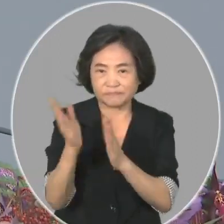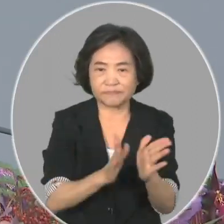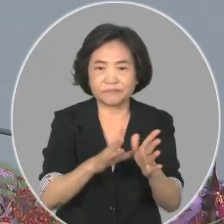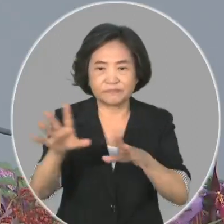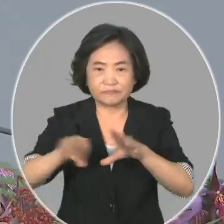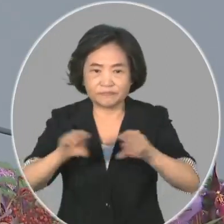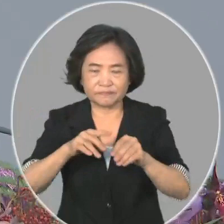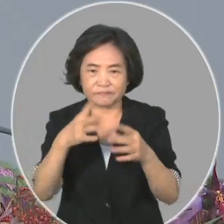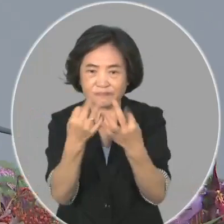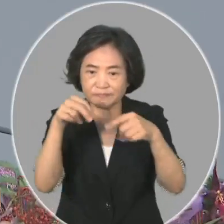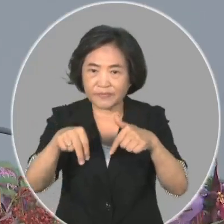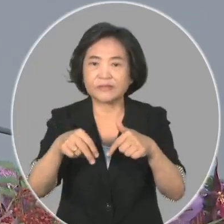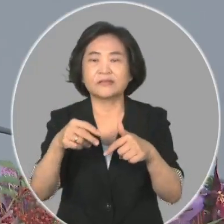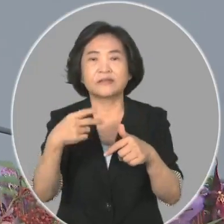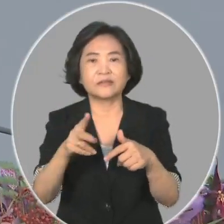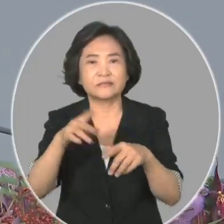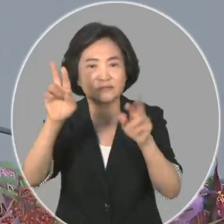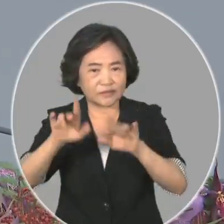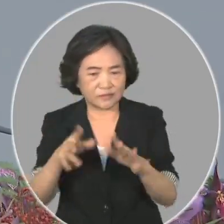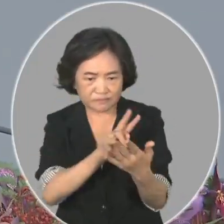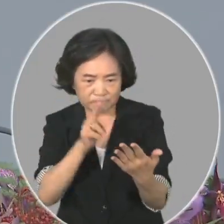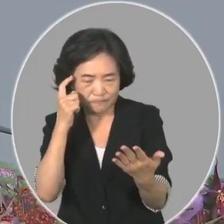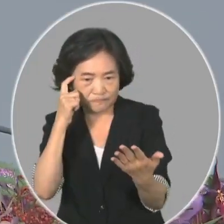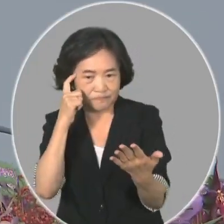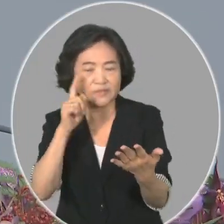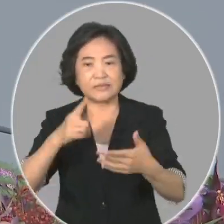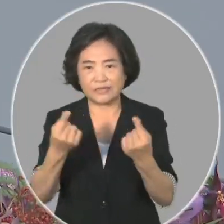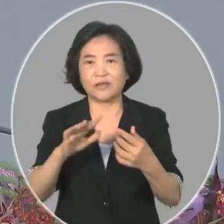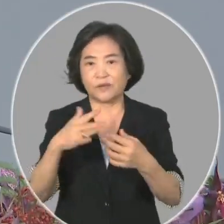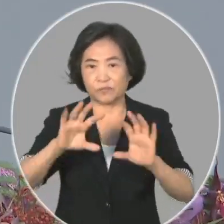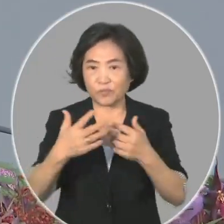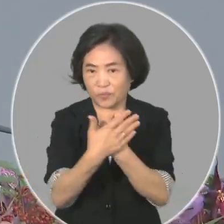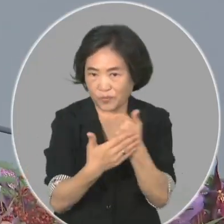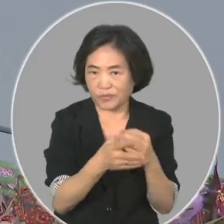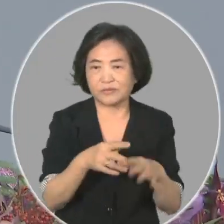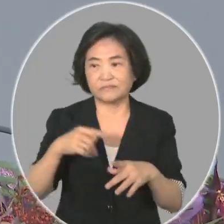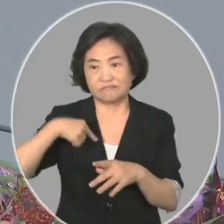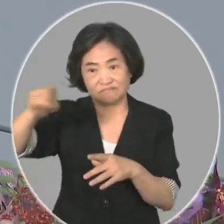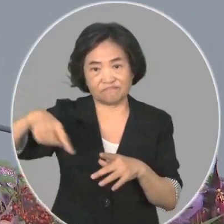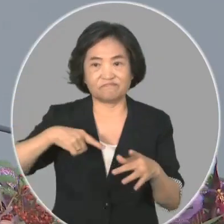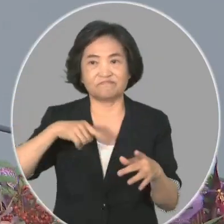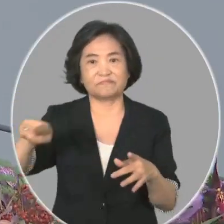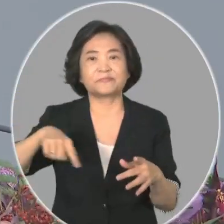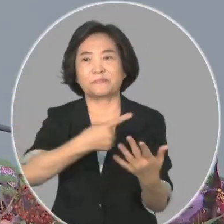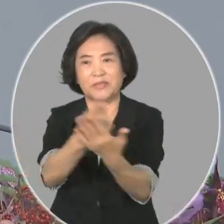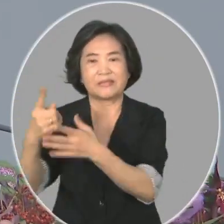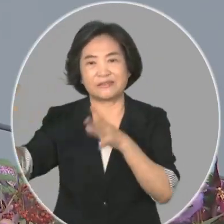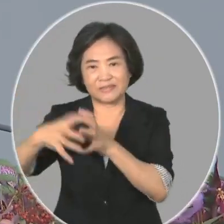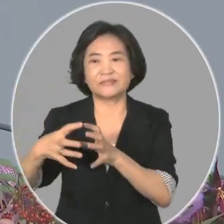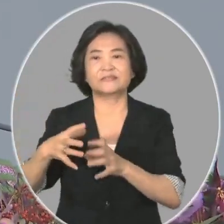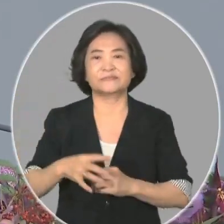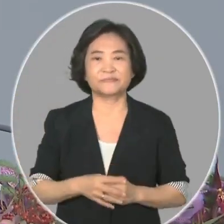辨识。这正是守土卫国，你我同行的最佳诠释。